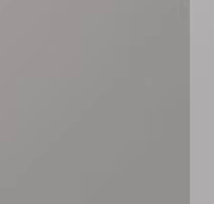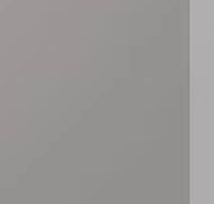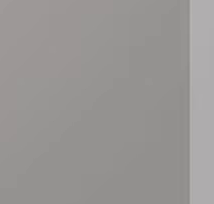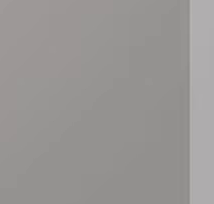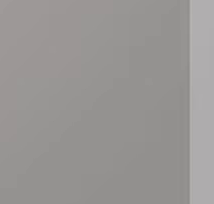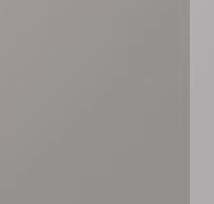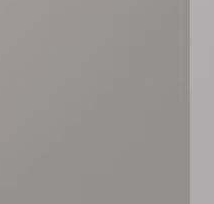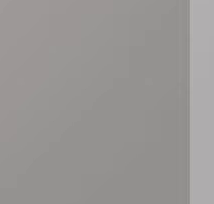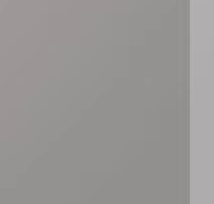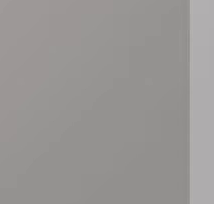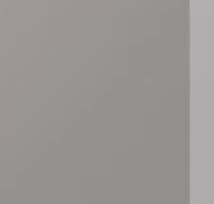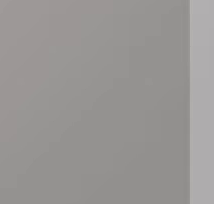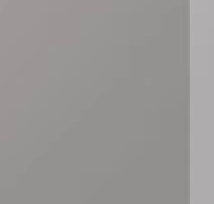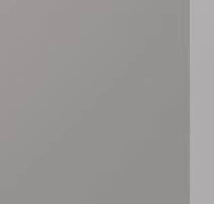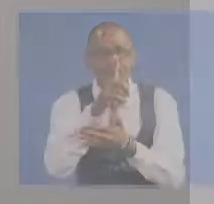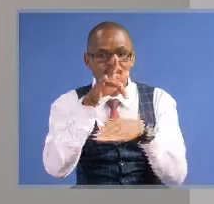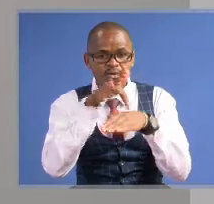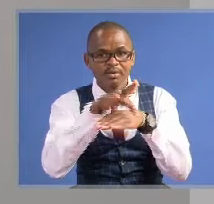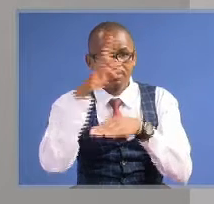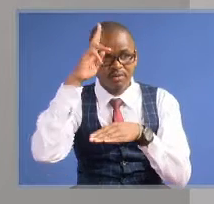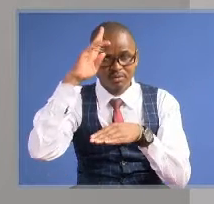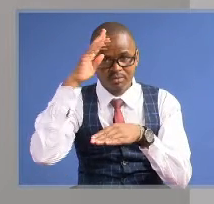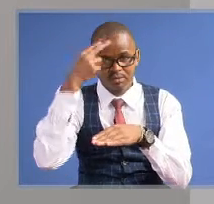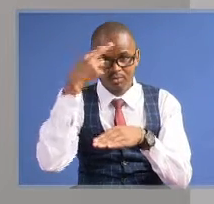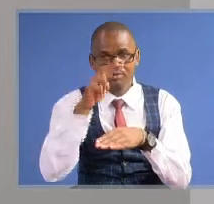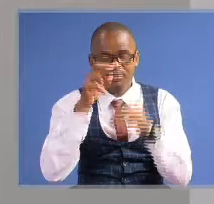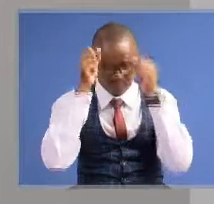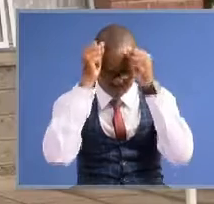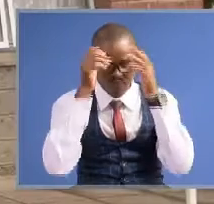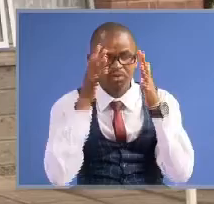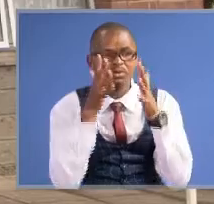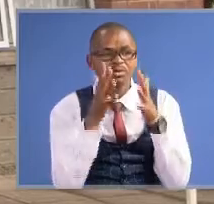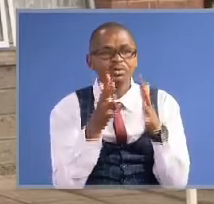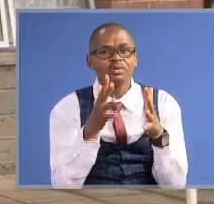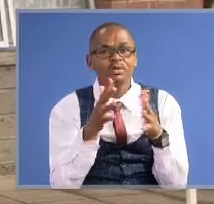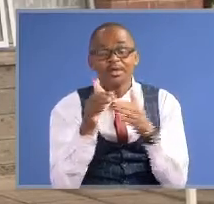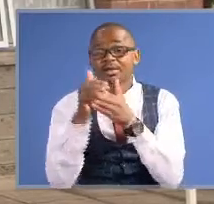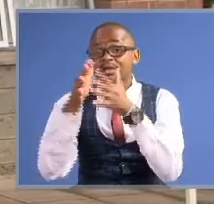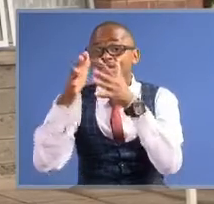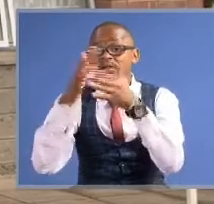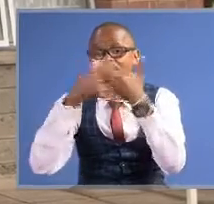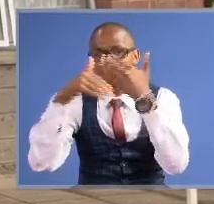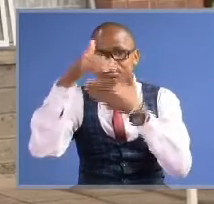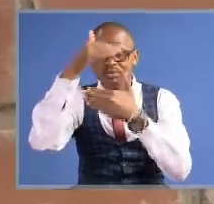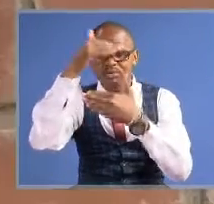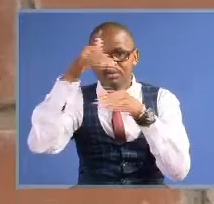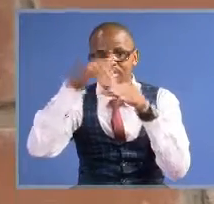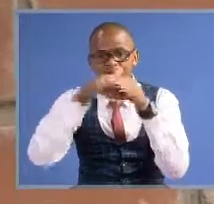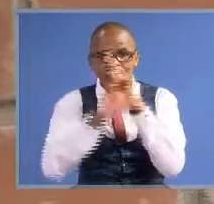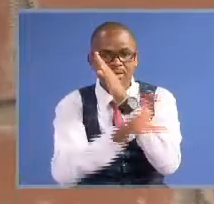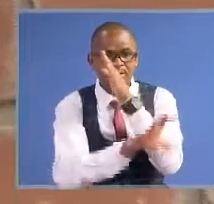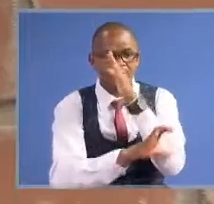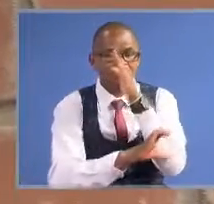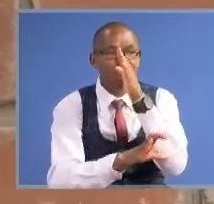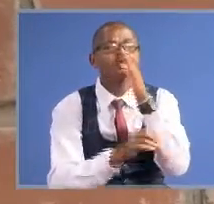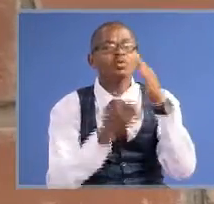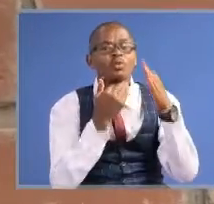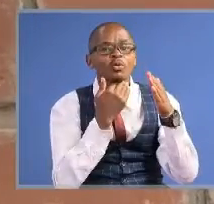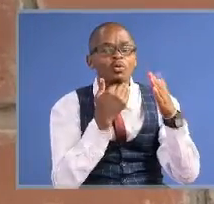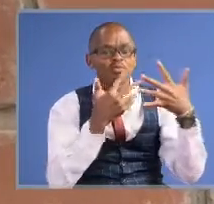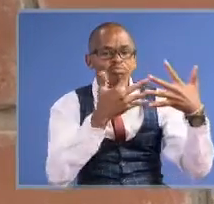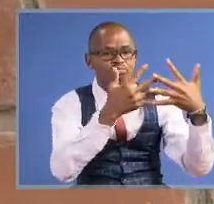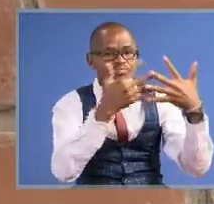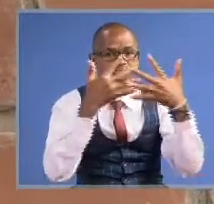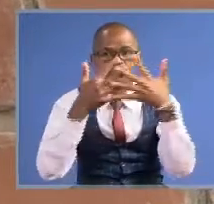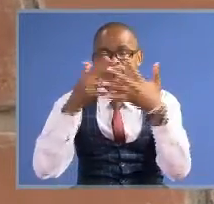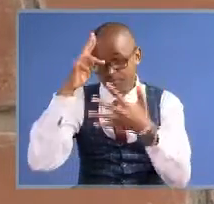wanaandamana, ambaye amekashifu vikali dhuluma za polisi kwa wanafunzi. Viongozi wa vyuo vikuu hapa nchini wamejitokeza na kutaka kukamatwa